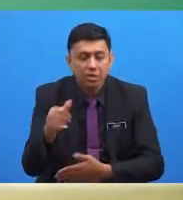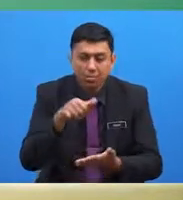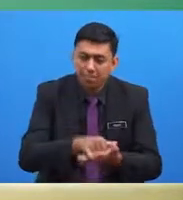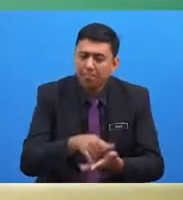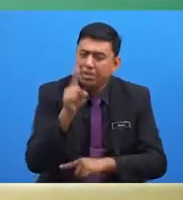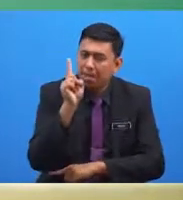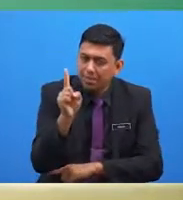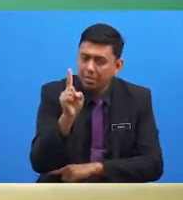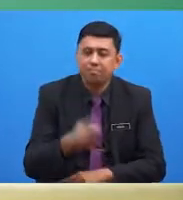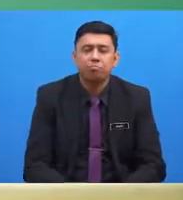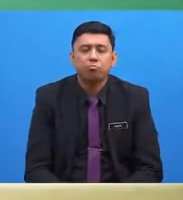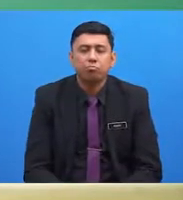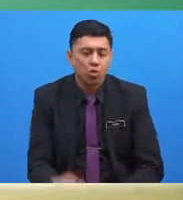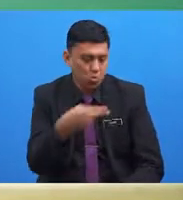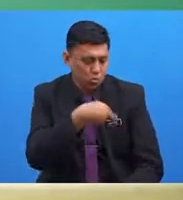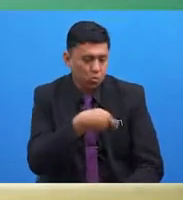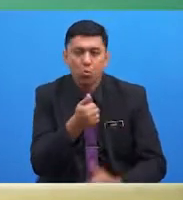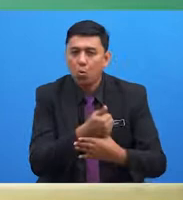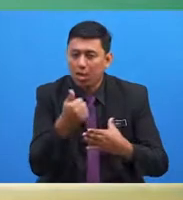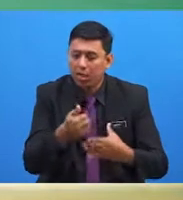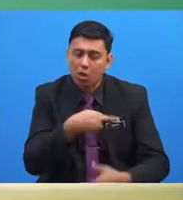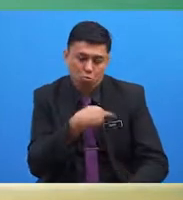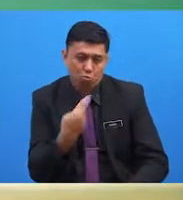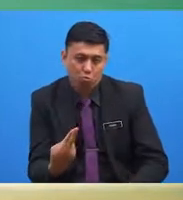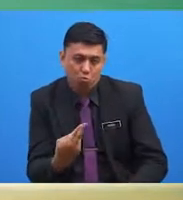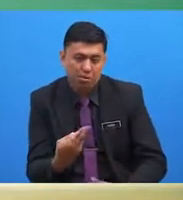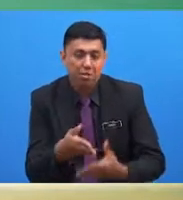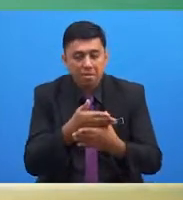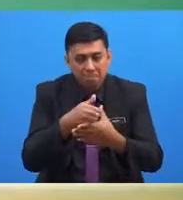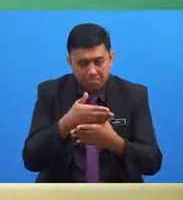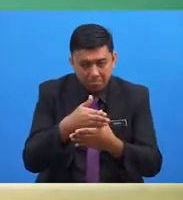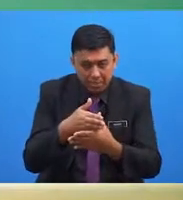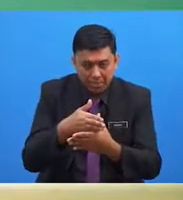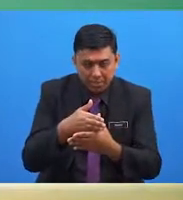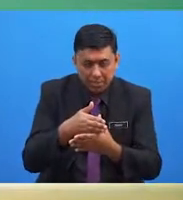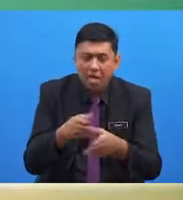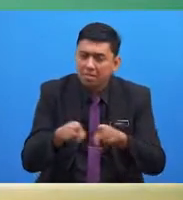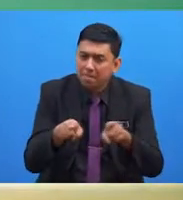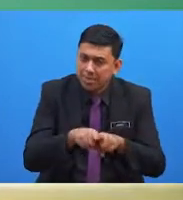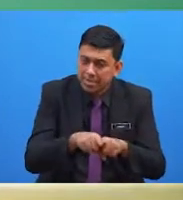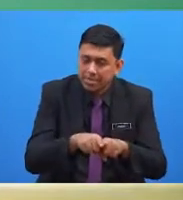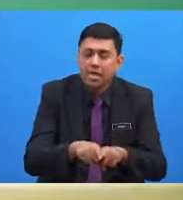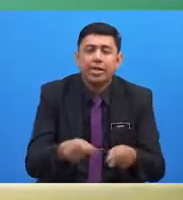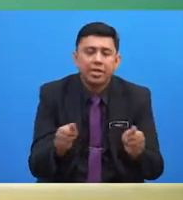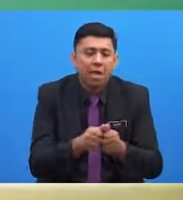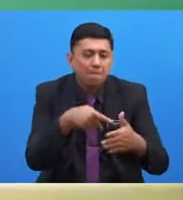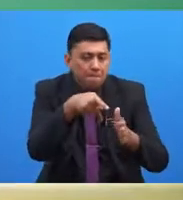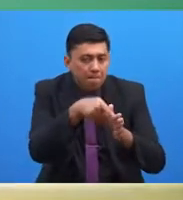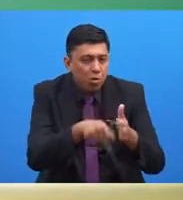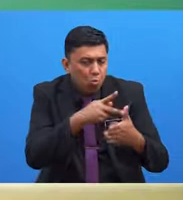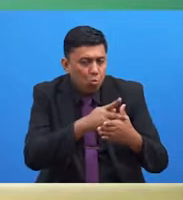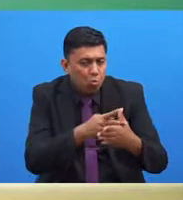yang pertama, untung atau rugi dibahagi secara sama rata antara perkongsi. Yang